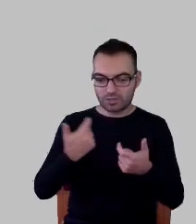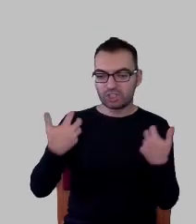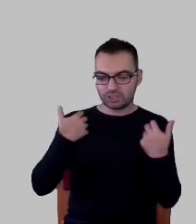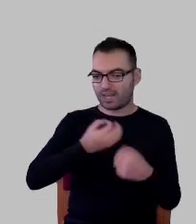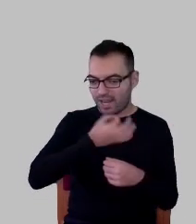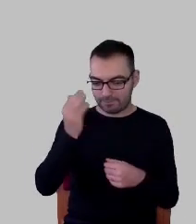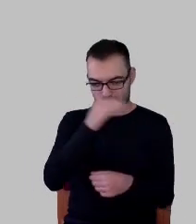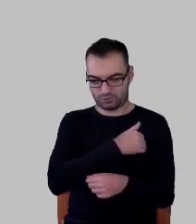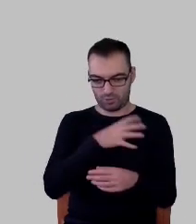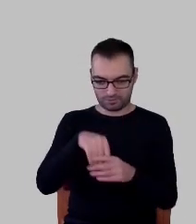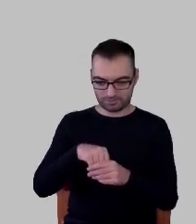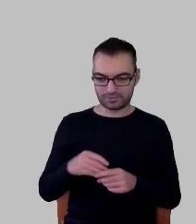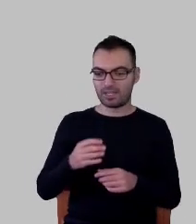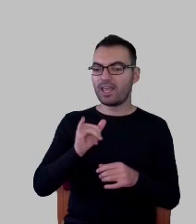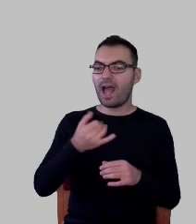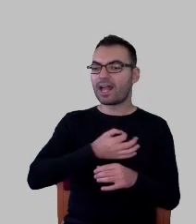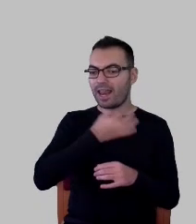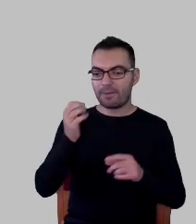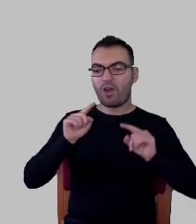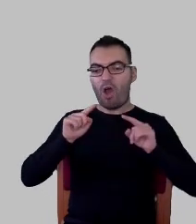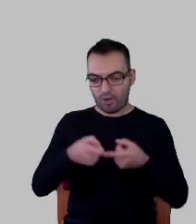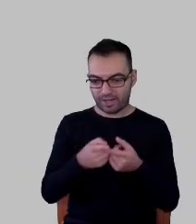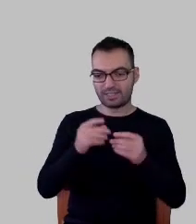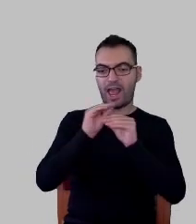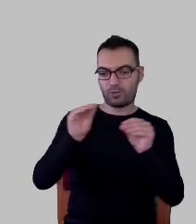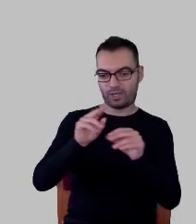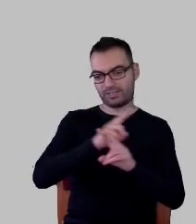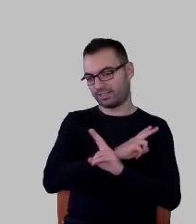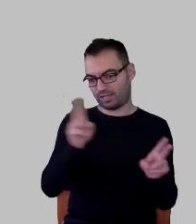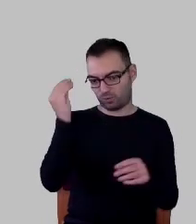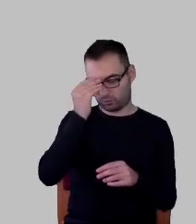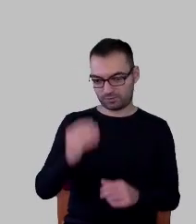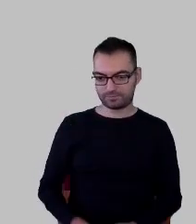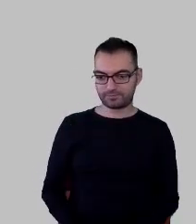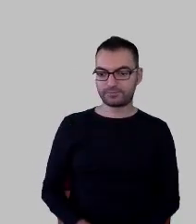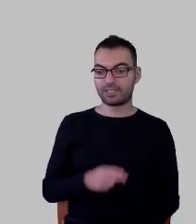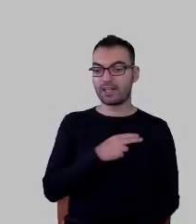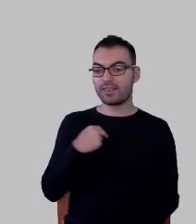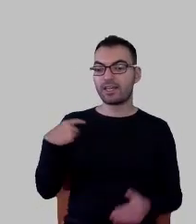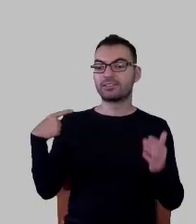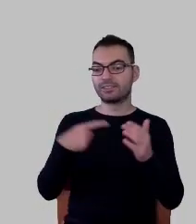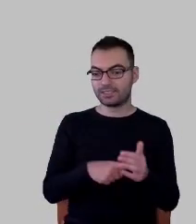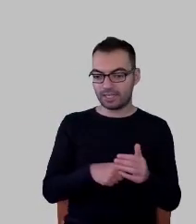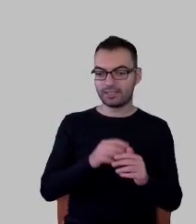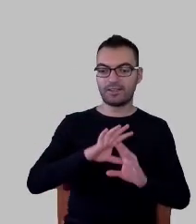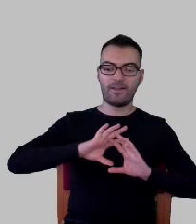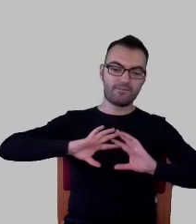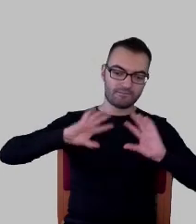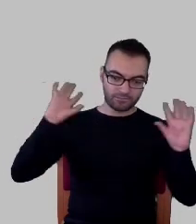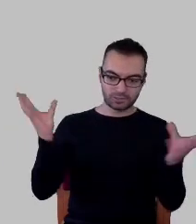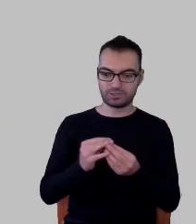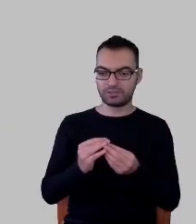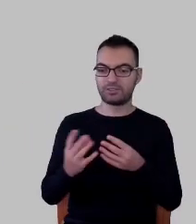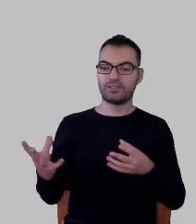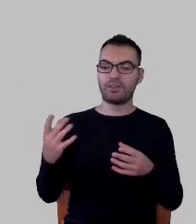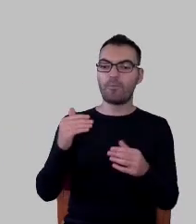lepiej zorganizować kształcenie dla wszystkich uczniów, bo pamiętajmy, że naszym celem jest włączenie wszystkich uczniów i odpowiadanie